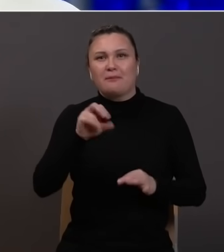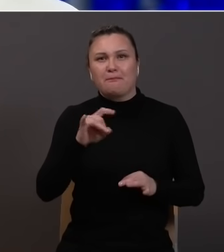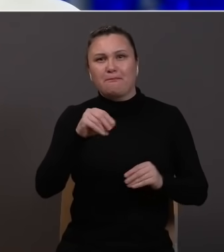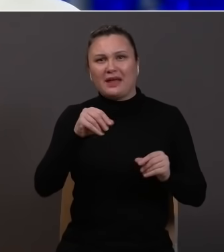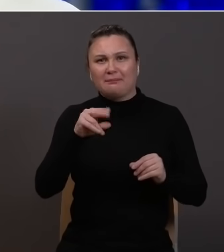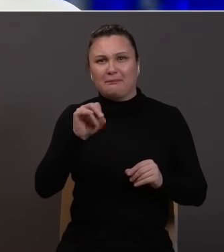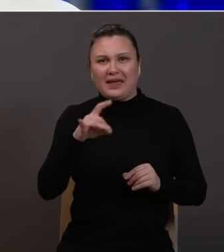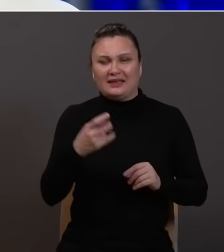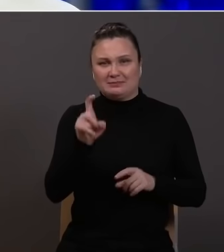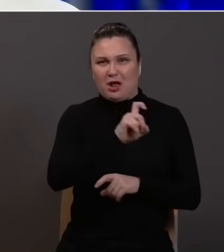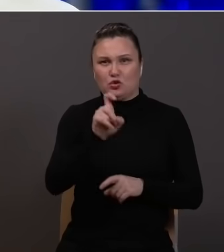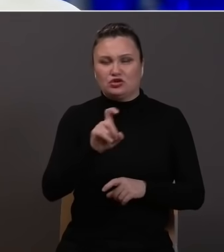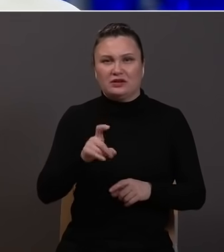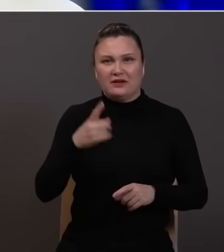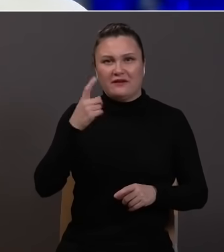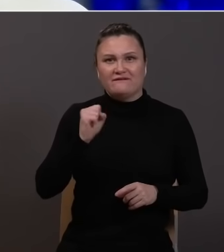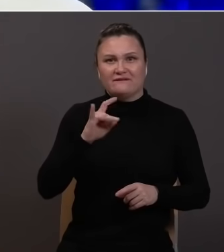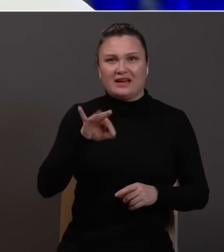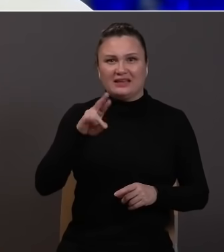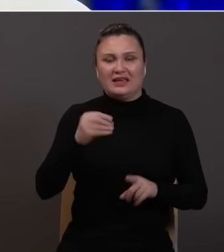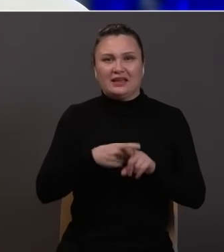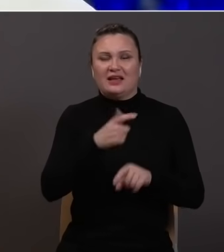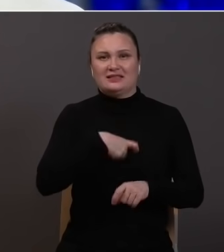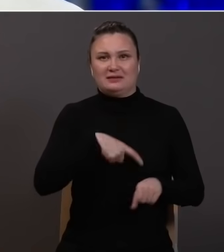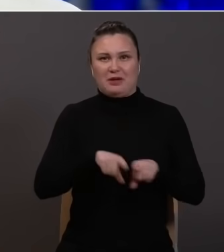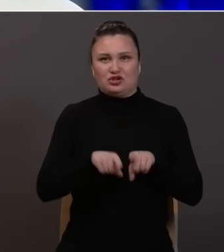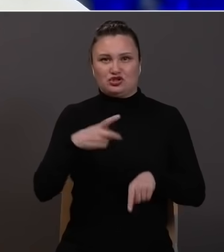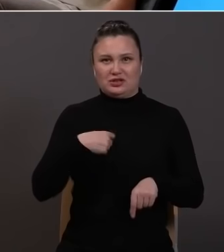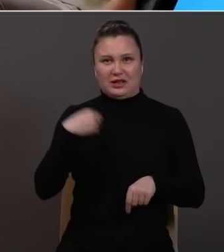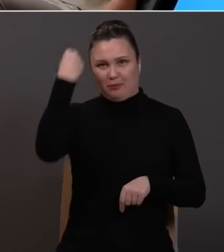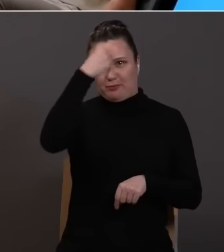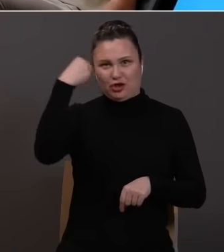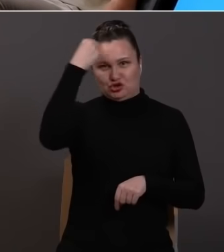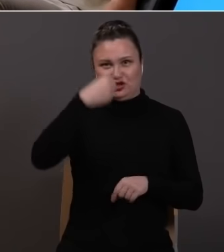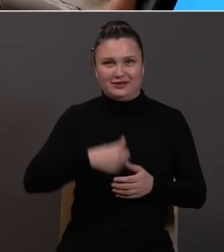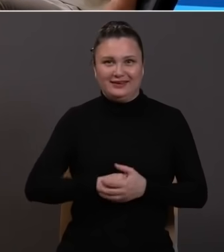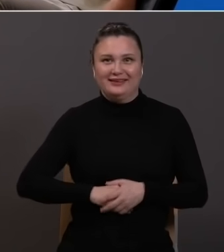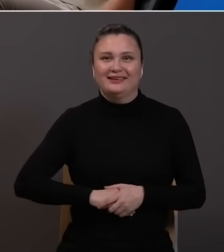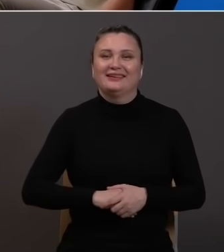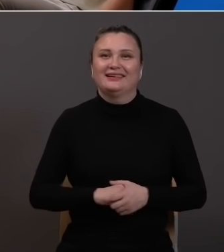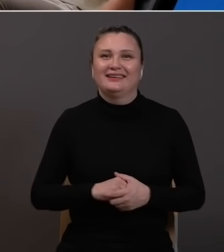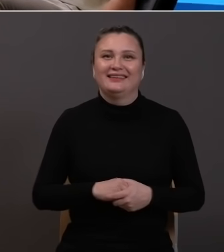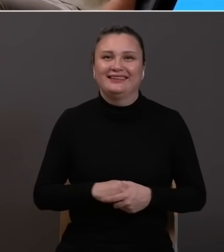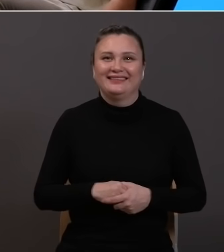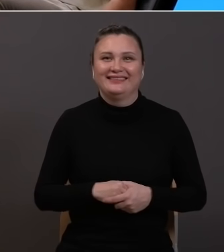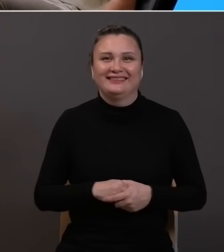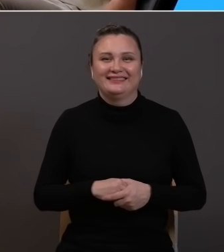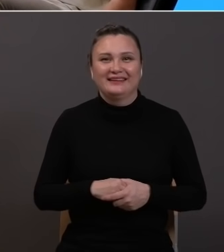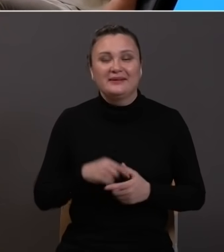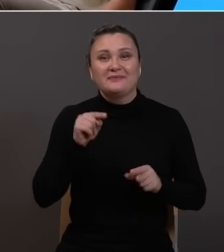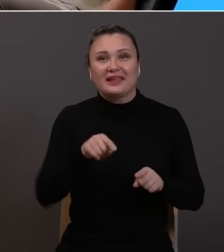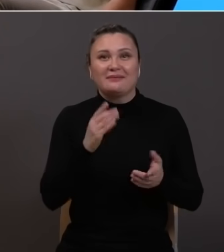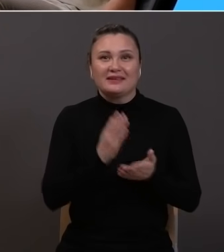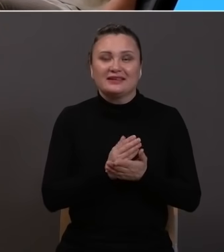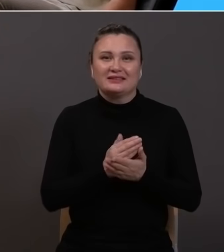что перцовый баллончик в Арктике — это из серии поперчить себя перед тем, как медведь тобой оттрапезничает. Ну, тут есть, да,